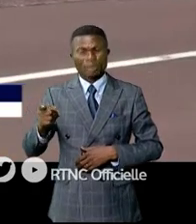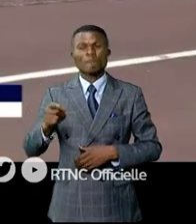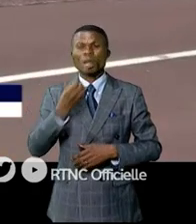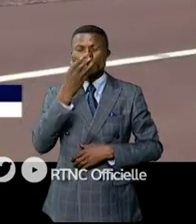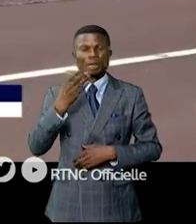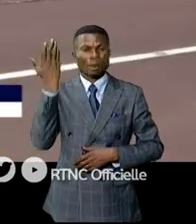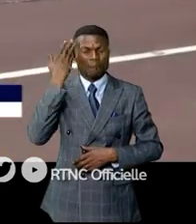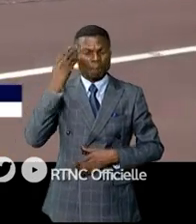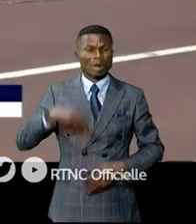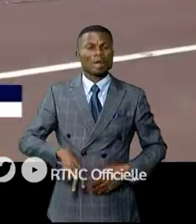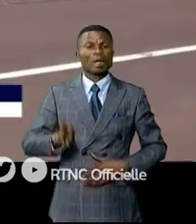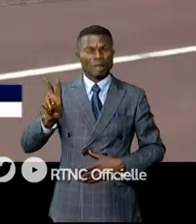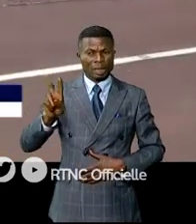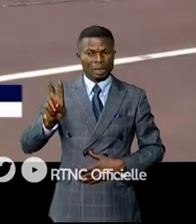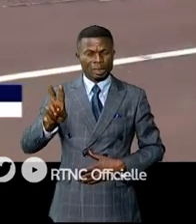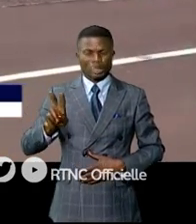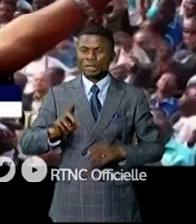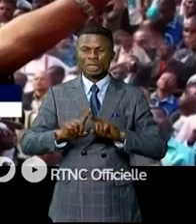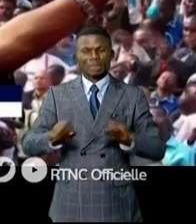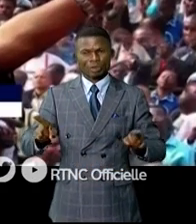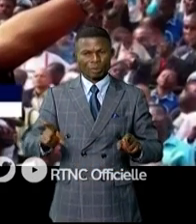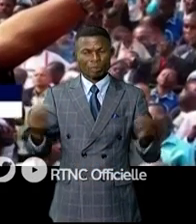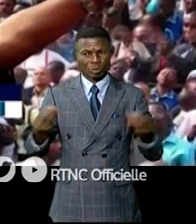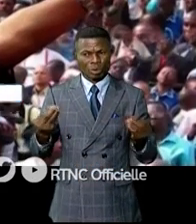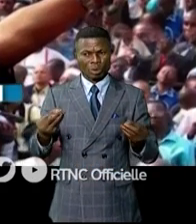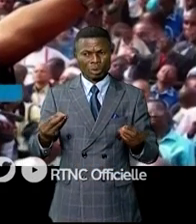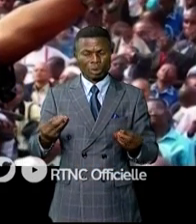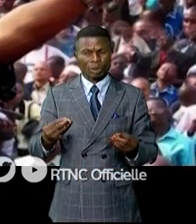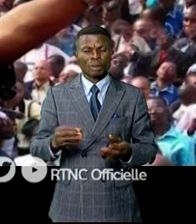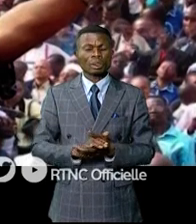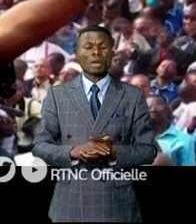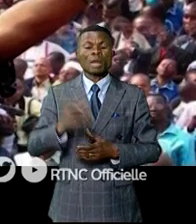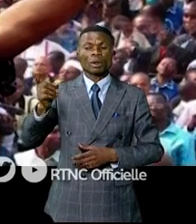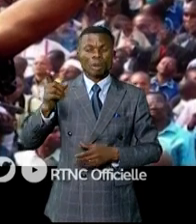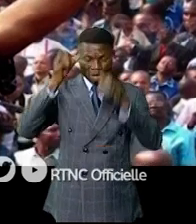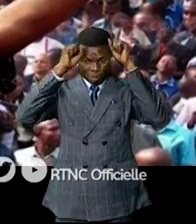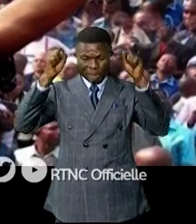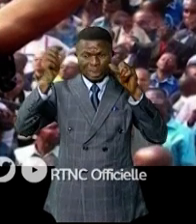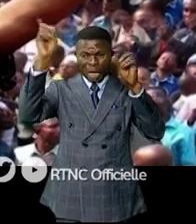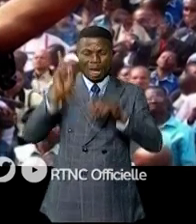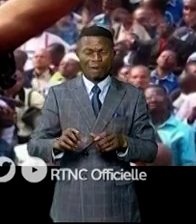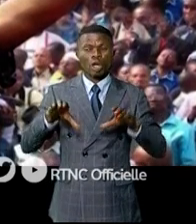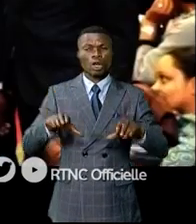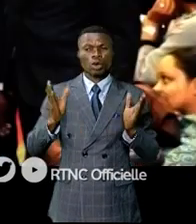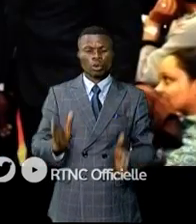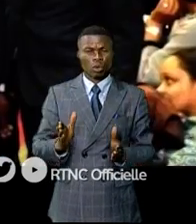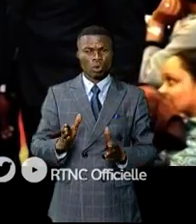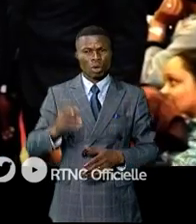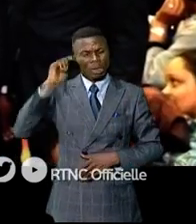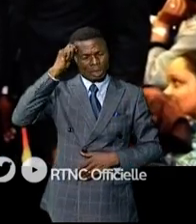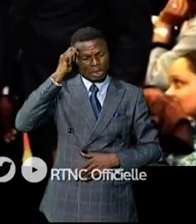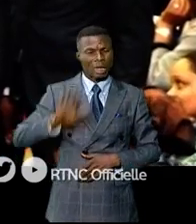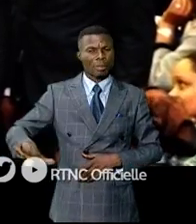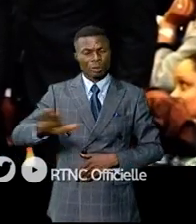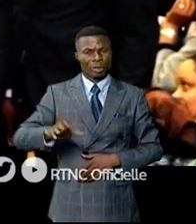d'Étienne Tshisekedi Wamulumba fait exception. Parce qu'il s'agit d'un Mandela congolais dont l'histoire est liée ultimement à son